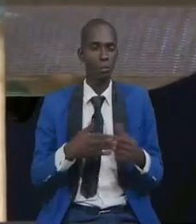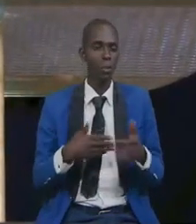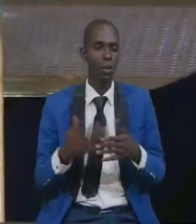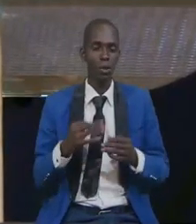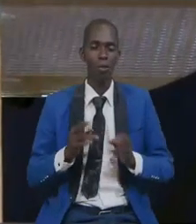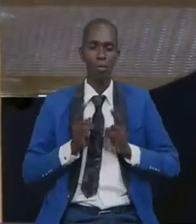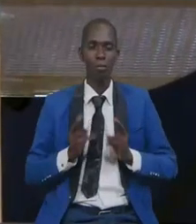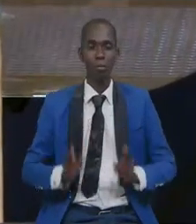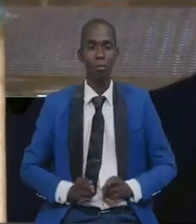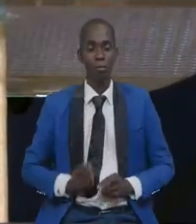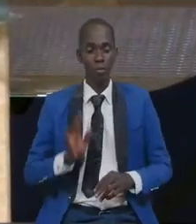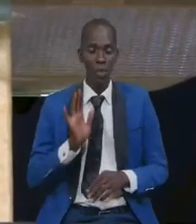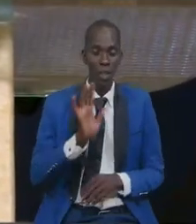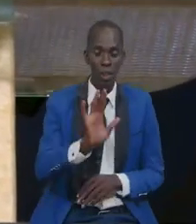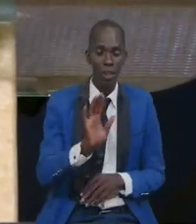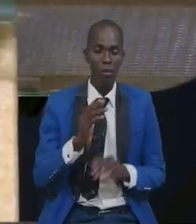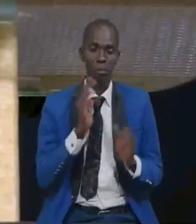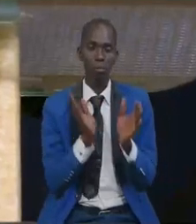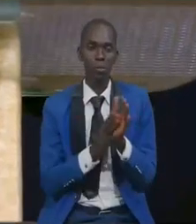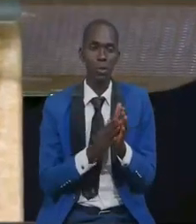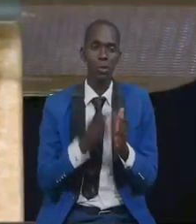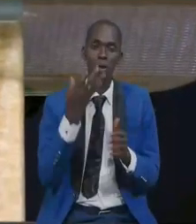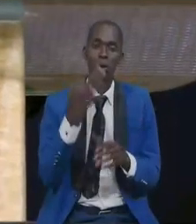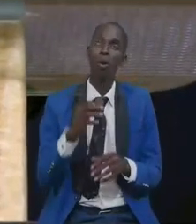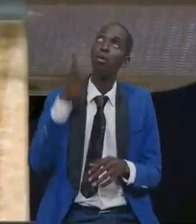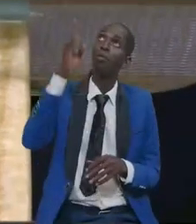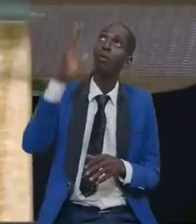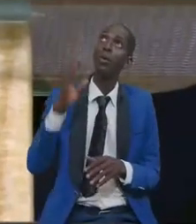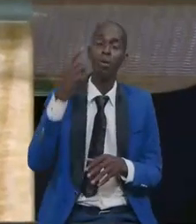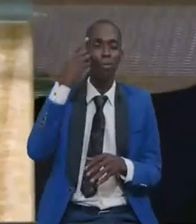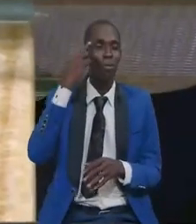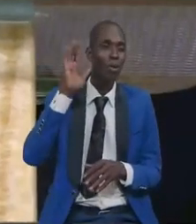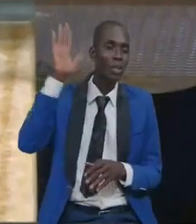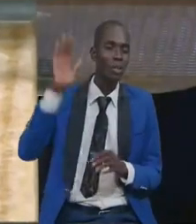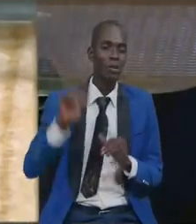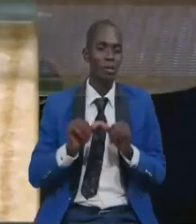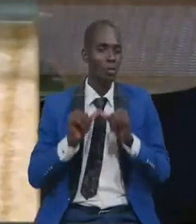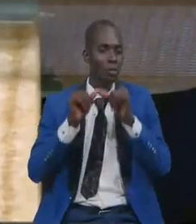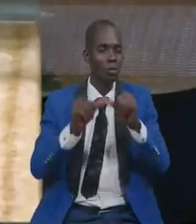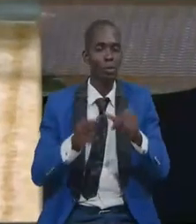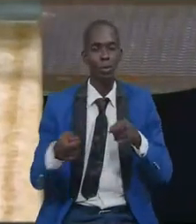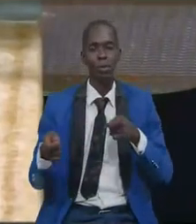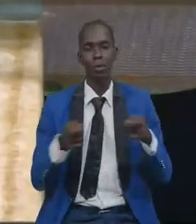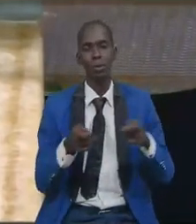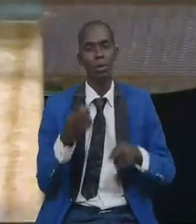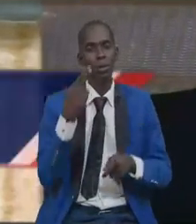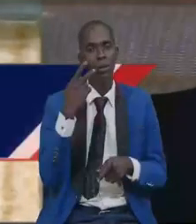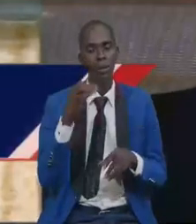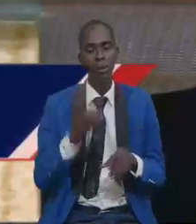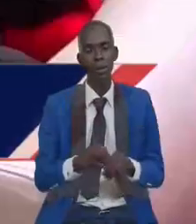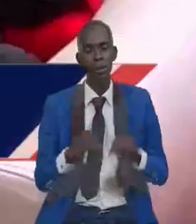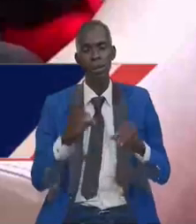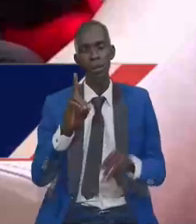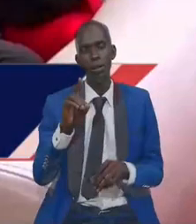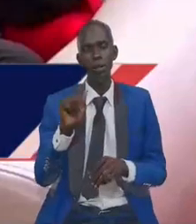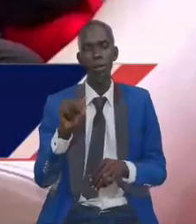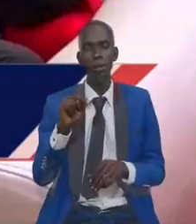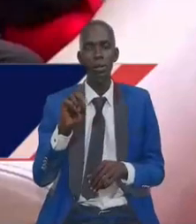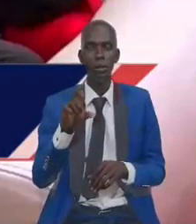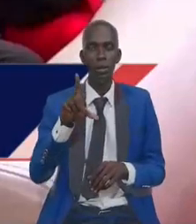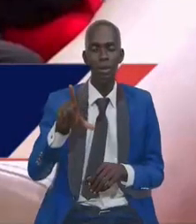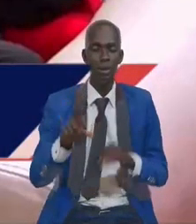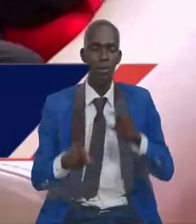Dieu pour sa domination éternelle. Nous considérons Daniel chapitre 4. Nous lisons le